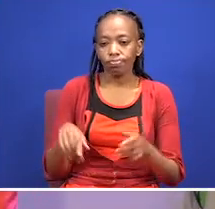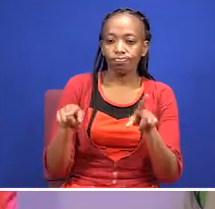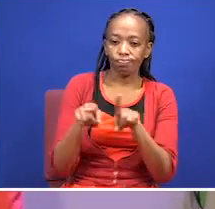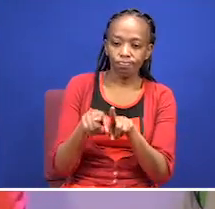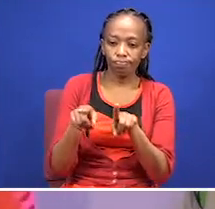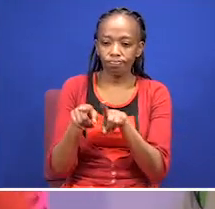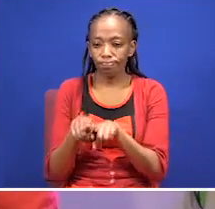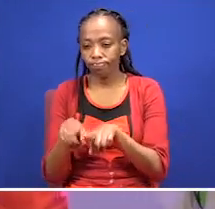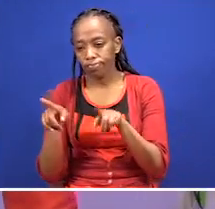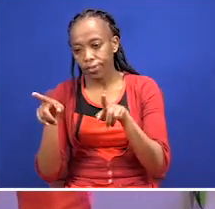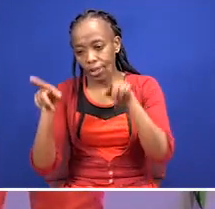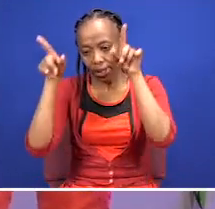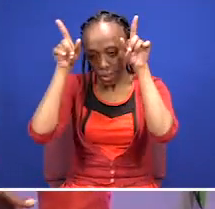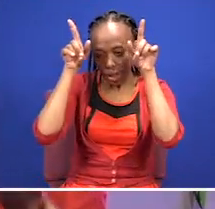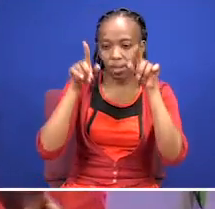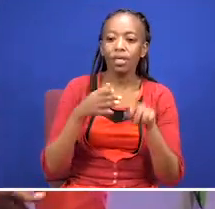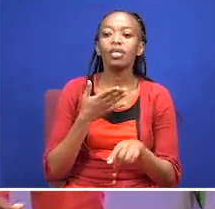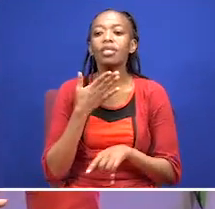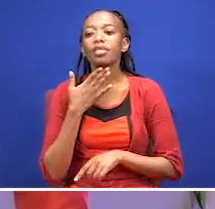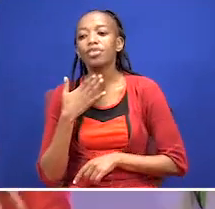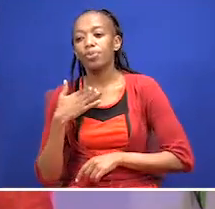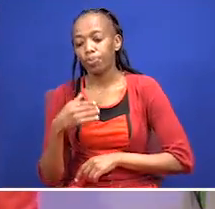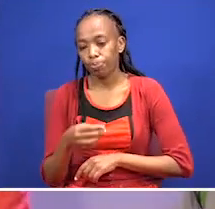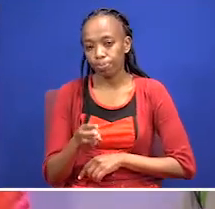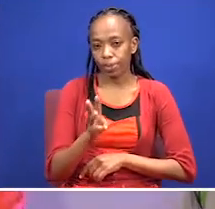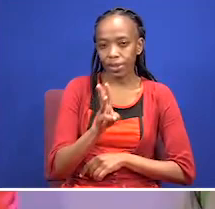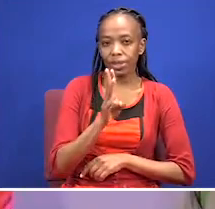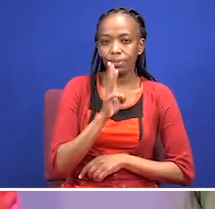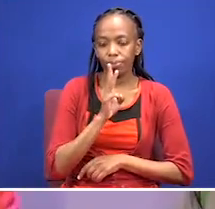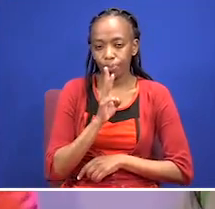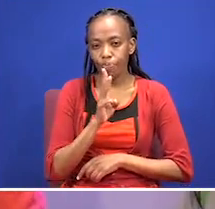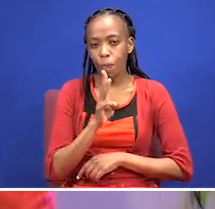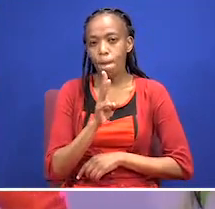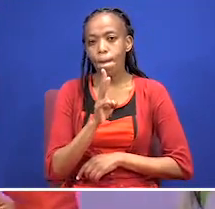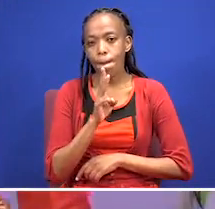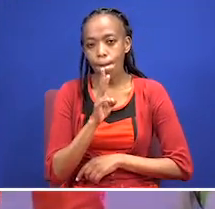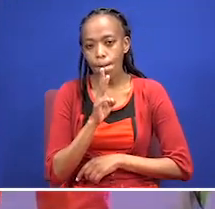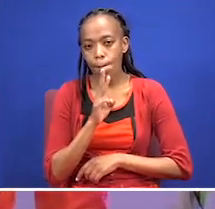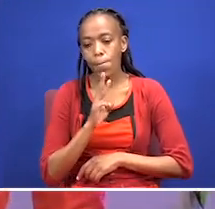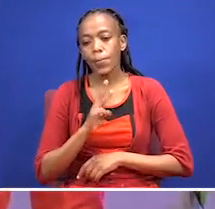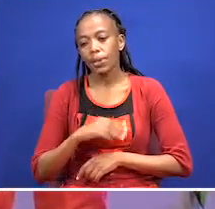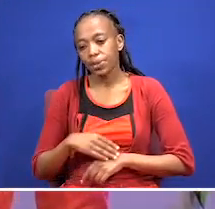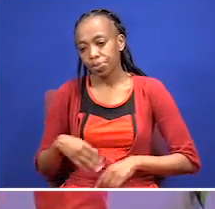Kama yala atafuta vyo maji